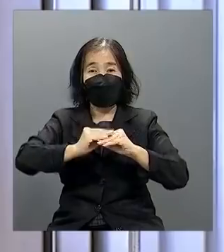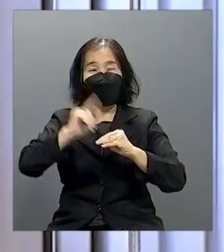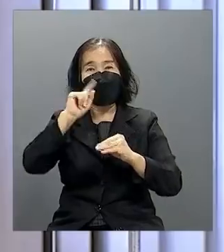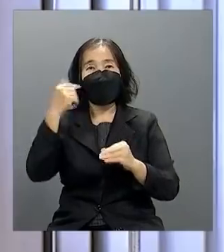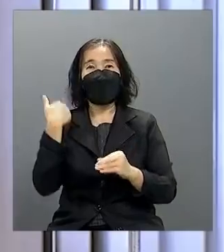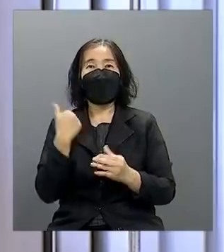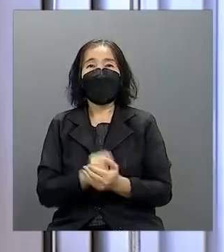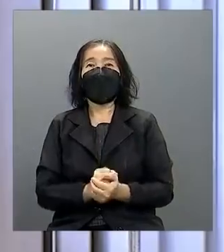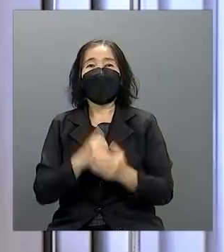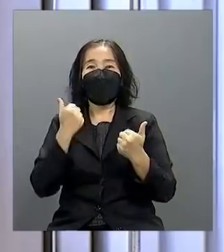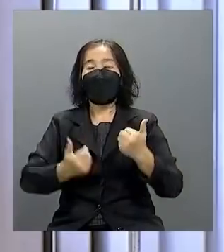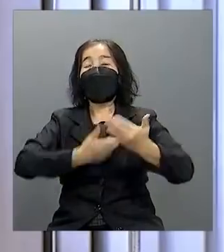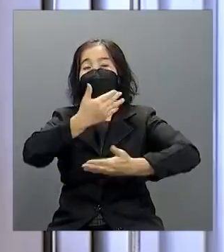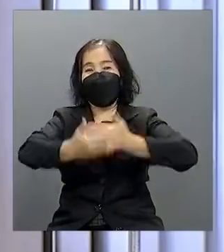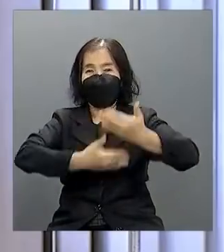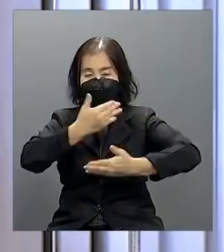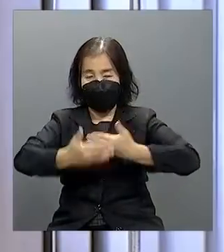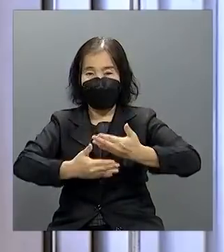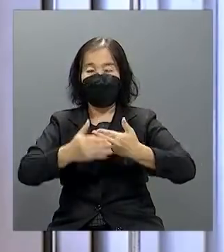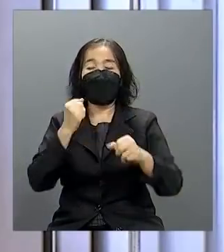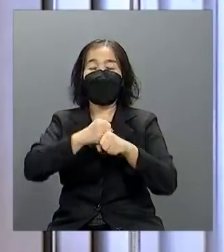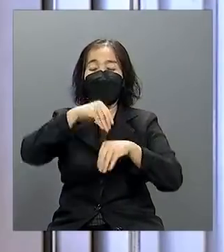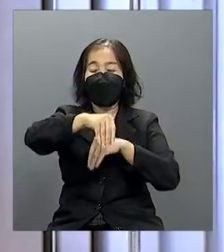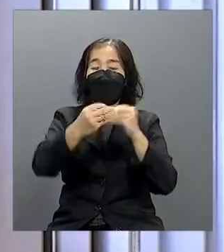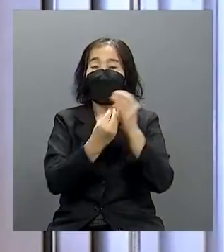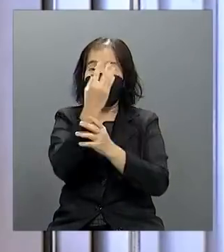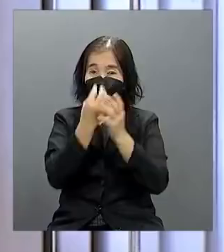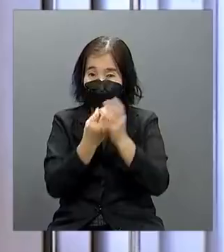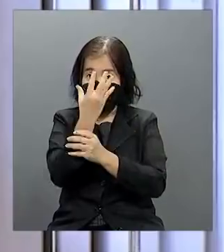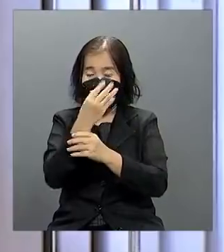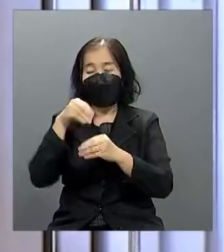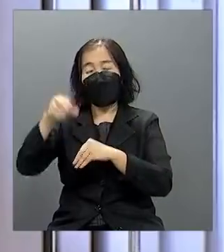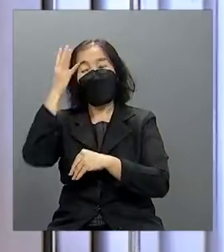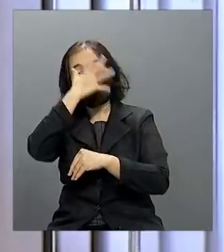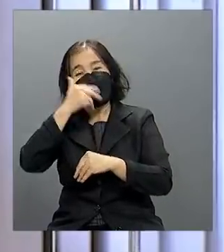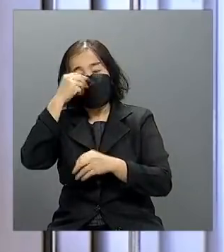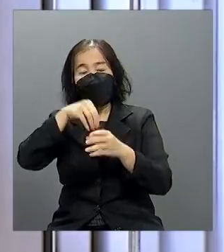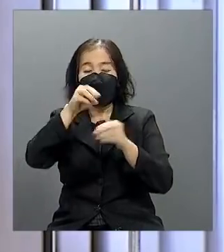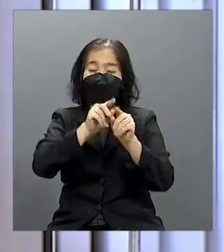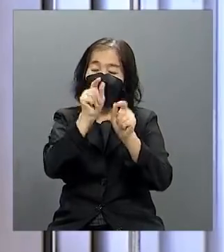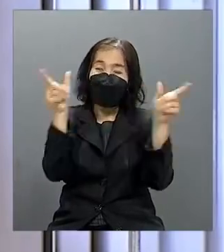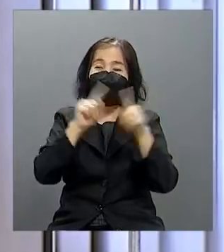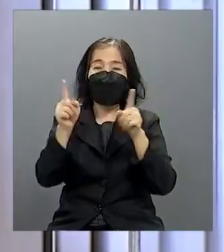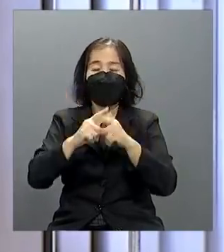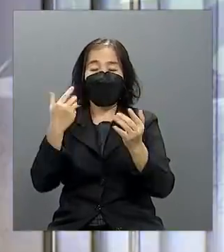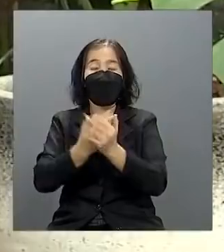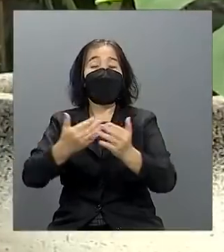ายของทำของปลูกต้นไม้ทั้งไม้ดอกไม้ประดับไม้ฟอกอากาศขายสร้างรายได้ไปดูนี้นะครับ